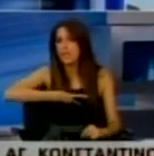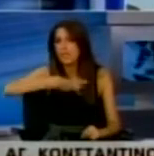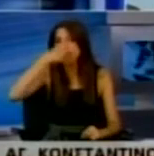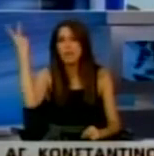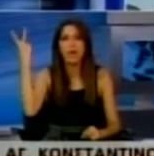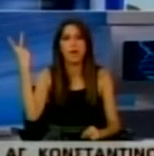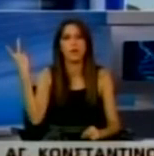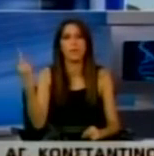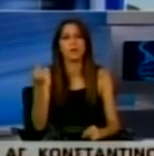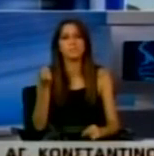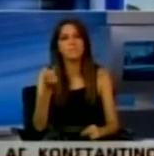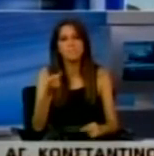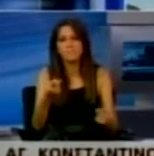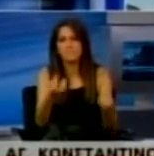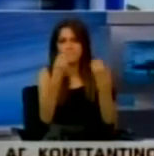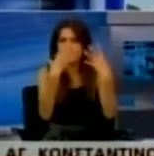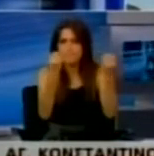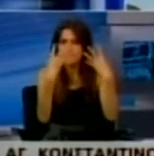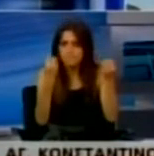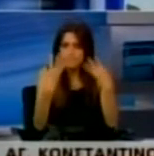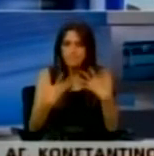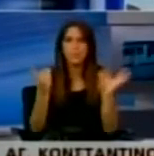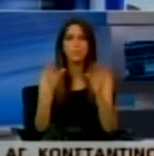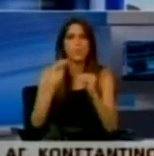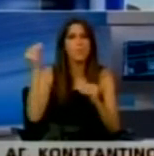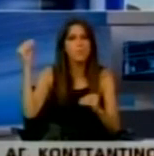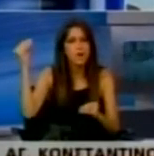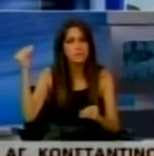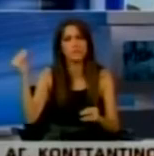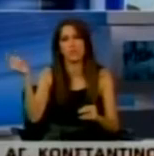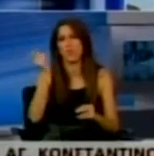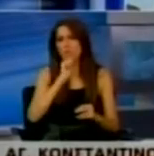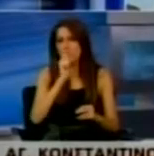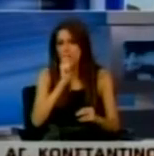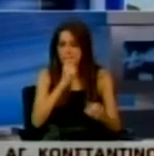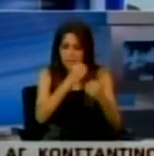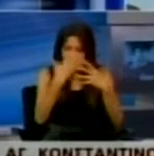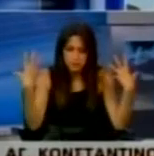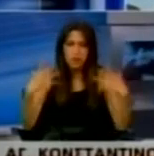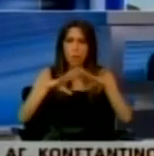στον πολιτισμό, στην πολιτική ενημέρωση. Η απόφαση αυτή